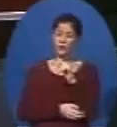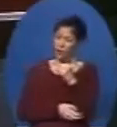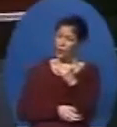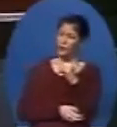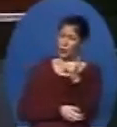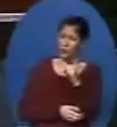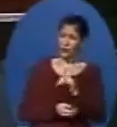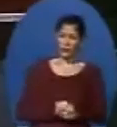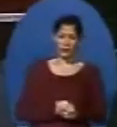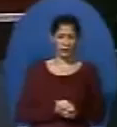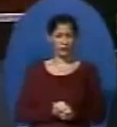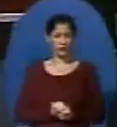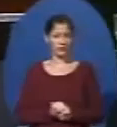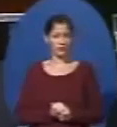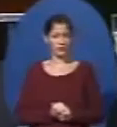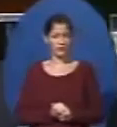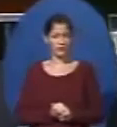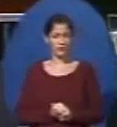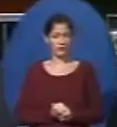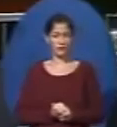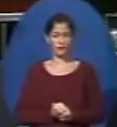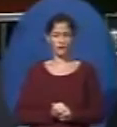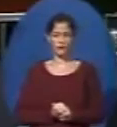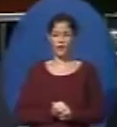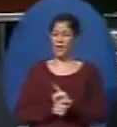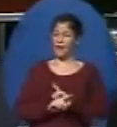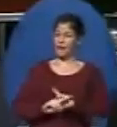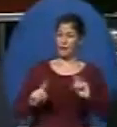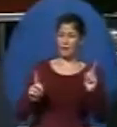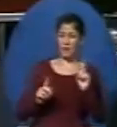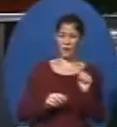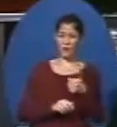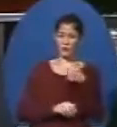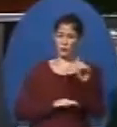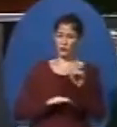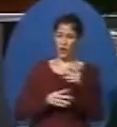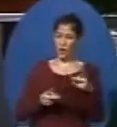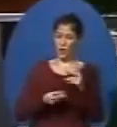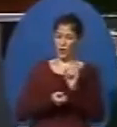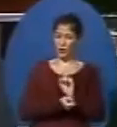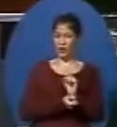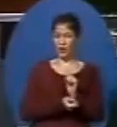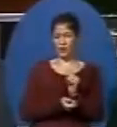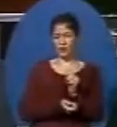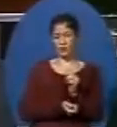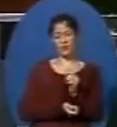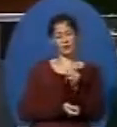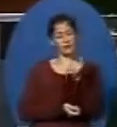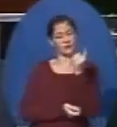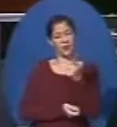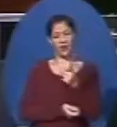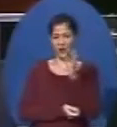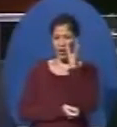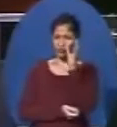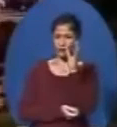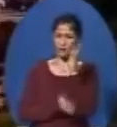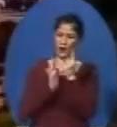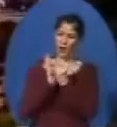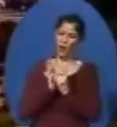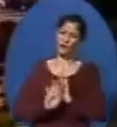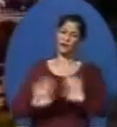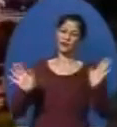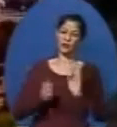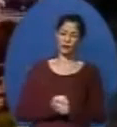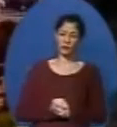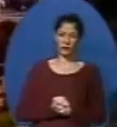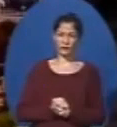יאפשרו הפעם את התנאים, אם לא יאפשרו הפעם להכניס ראש ממשלה לכלא, הם כנראה לא יאפשרו לעולם. זה יהיה פטור מציות לחוק לראשי ממשלה. לכן אני אומר...